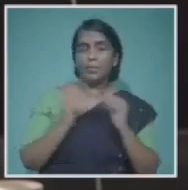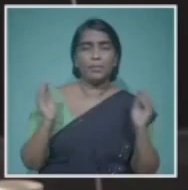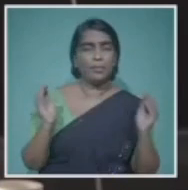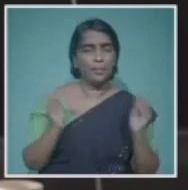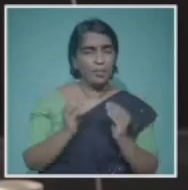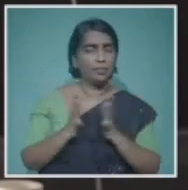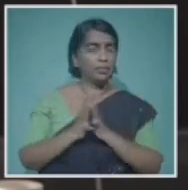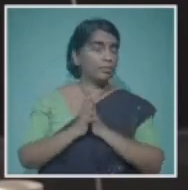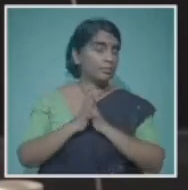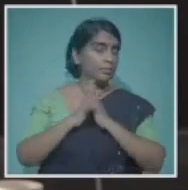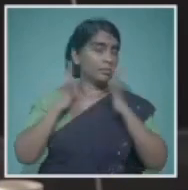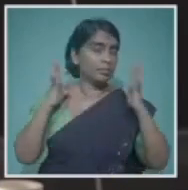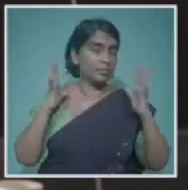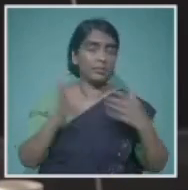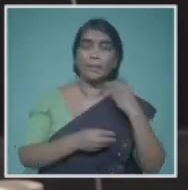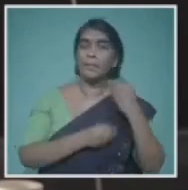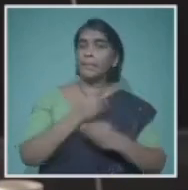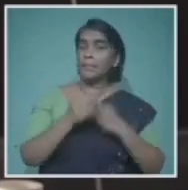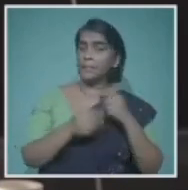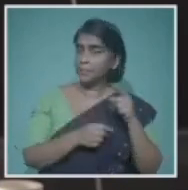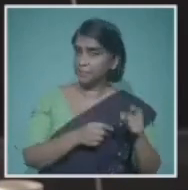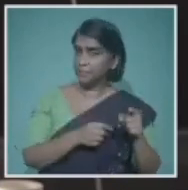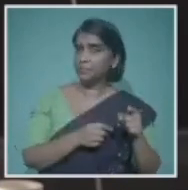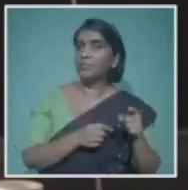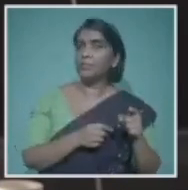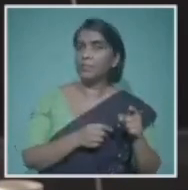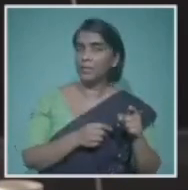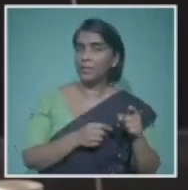ව්‍යාපාරිකයා ඉඳලා මහා ප්‍රමාණයේ ව්‍යාපාරිකයාටත්